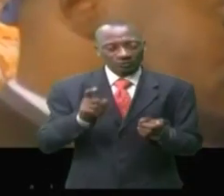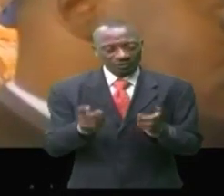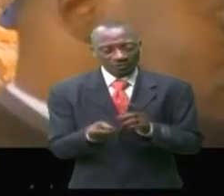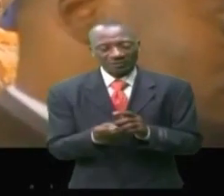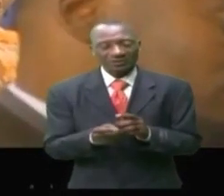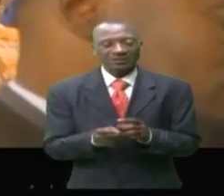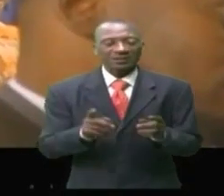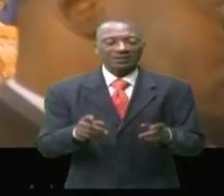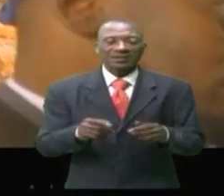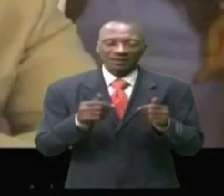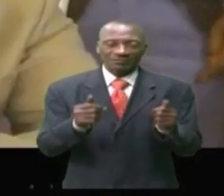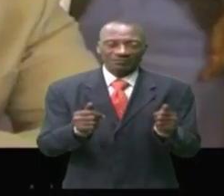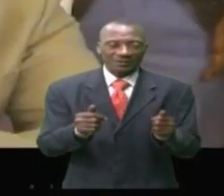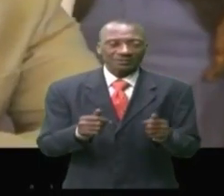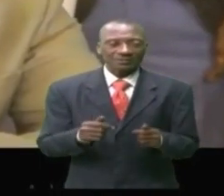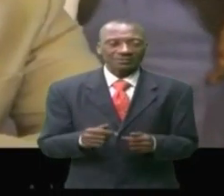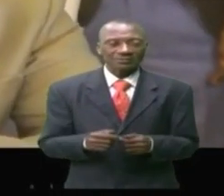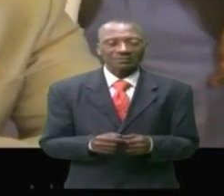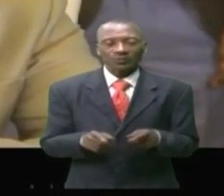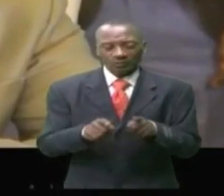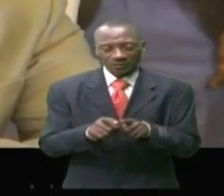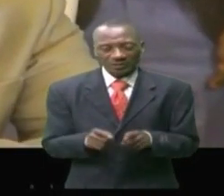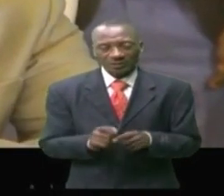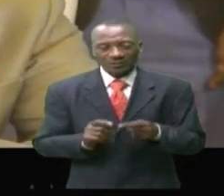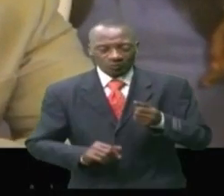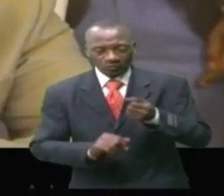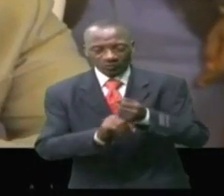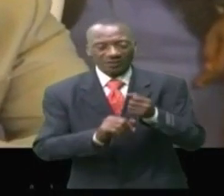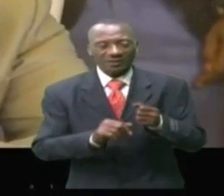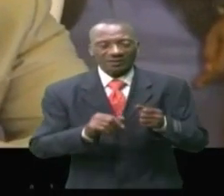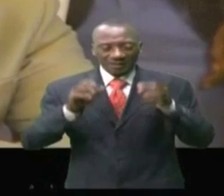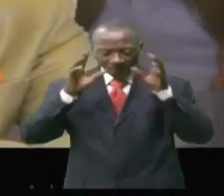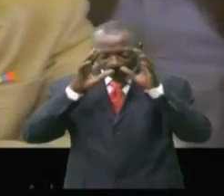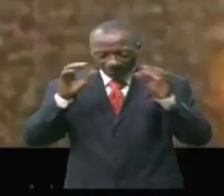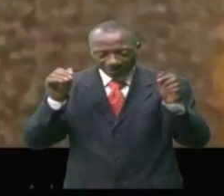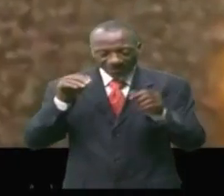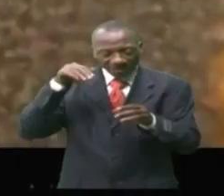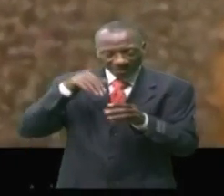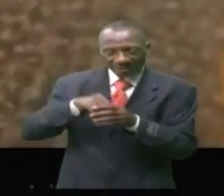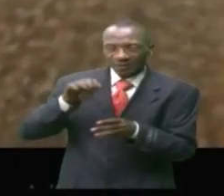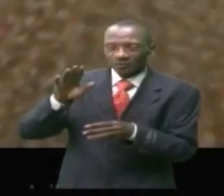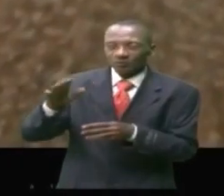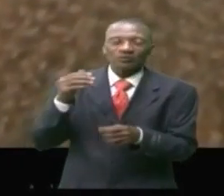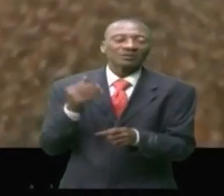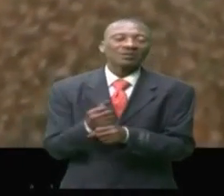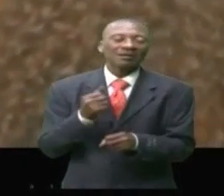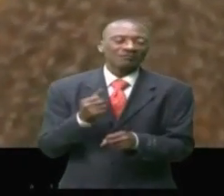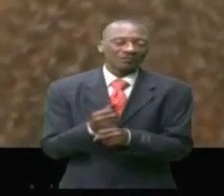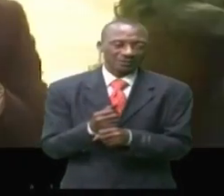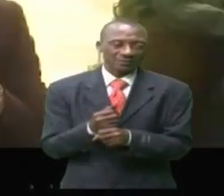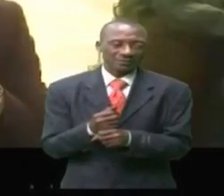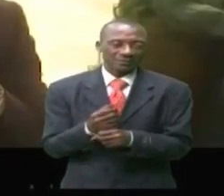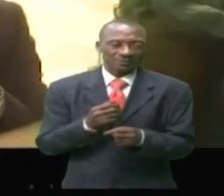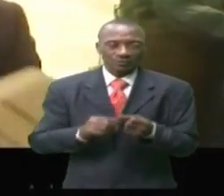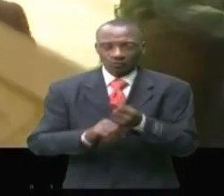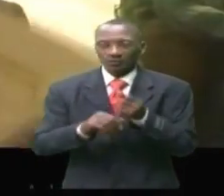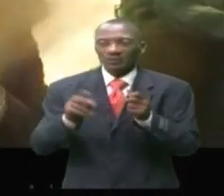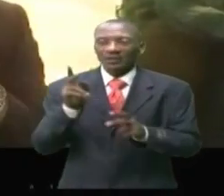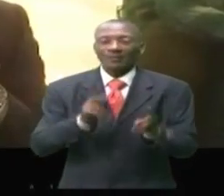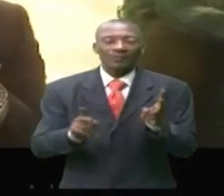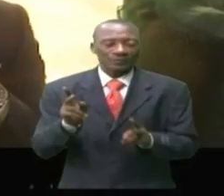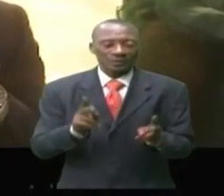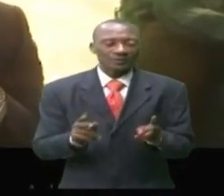qui a caractérisé le chef de la direction provinciale sortant à la tête de cette entité avant d'étendre la main au professeur